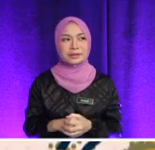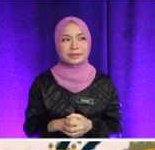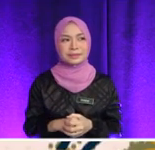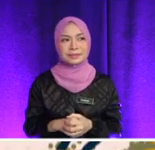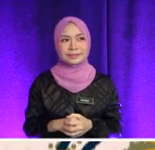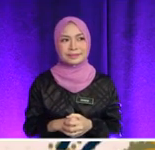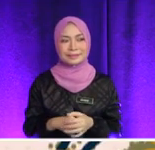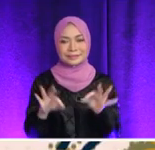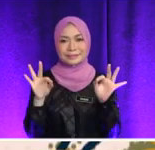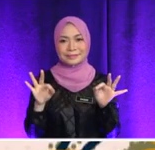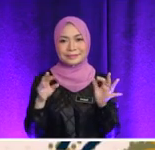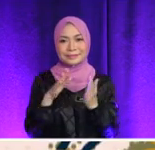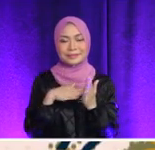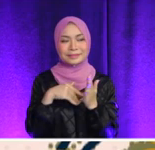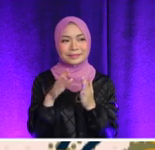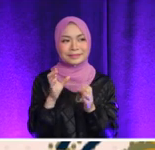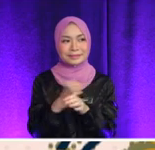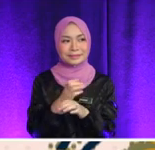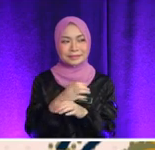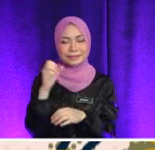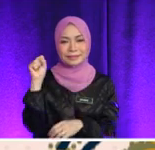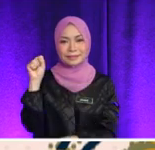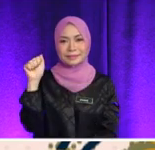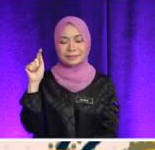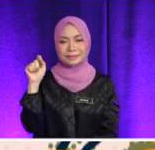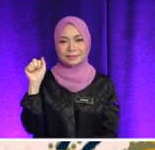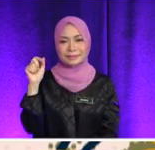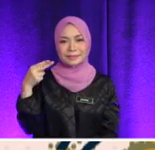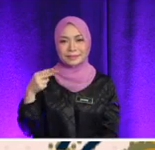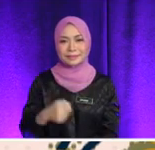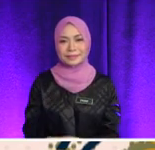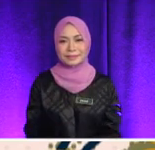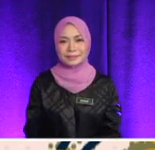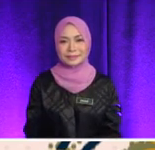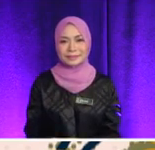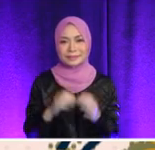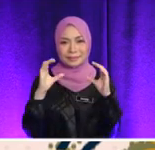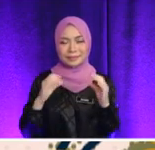kalau catatan bentuk-bentuk satah aliran apa yang sesuai itu